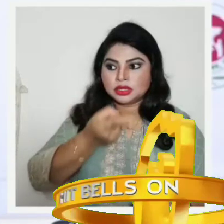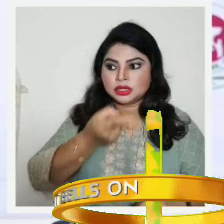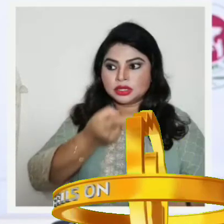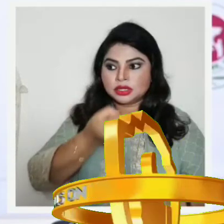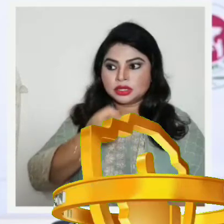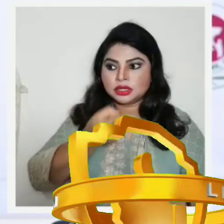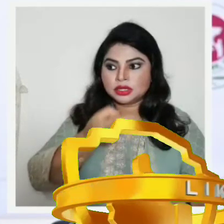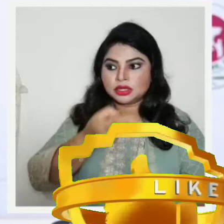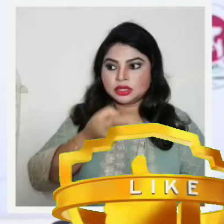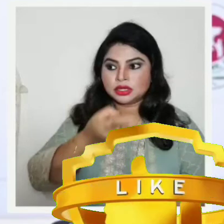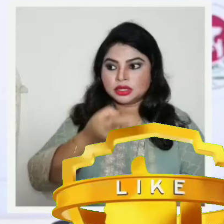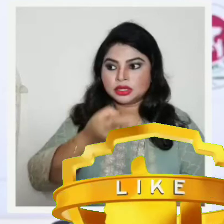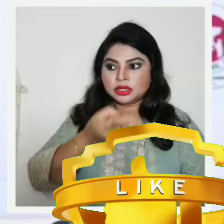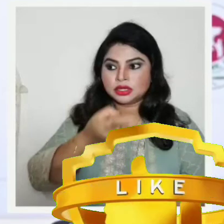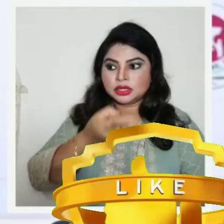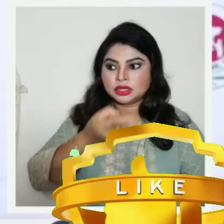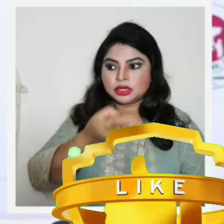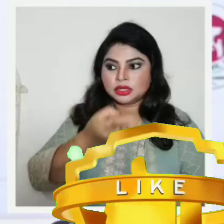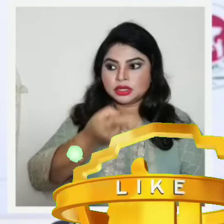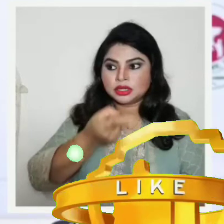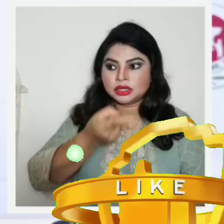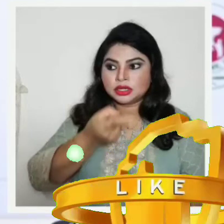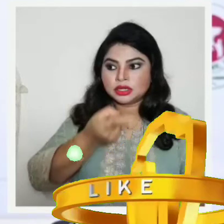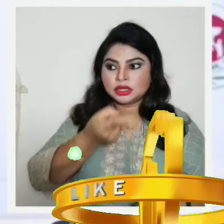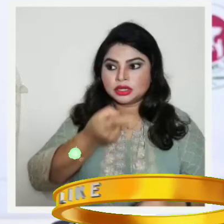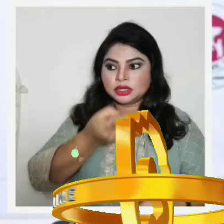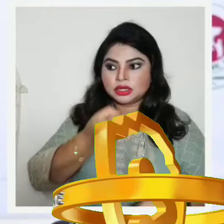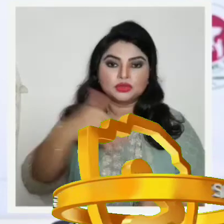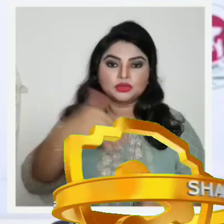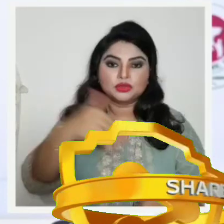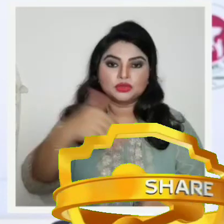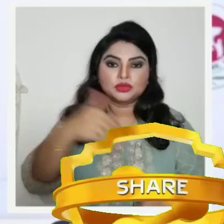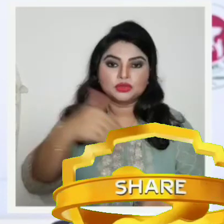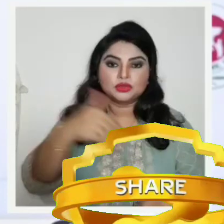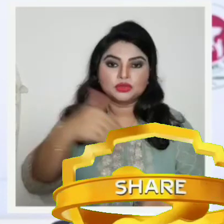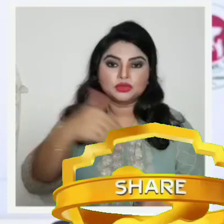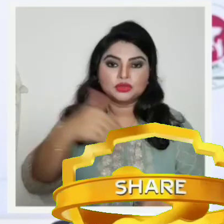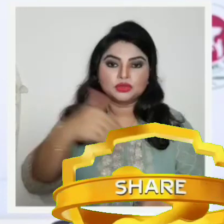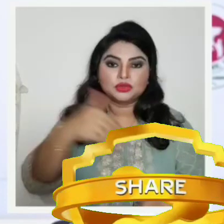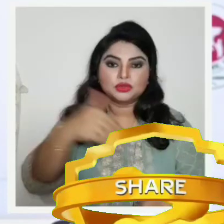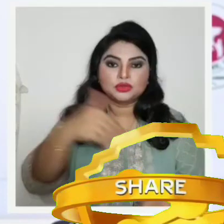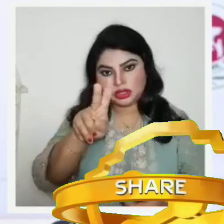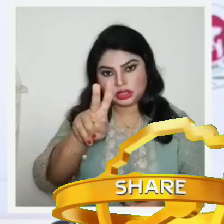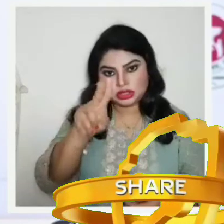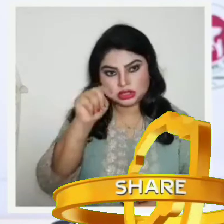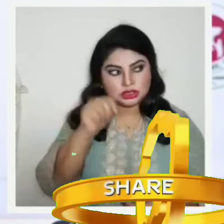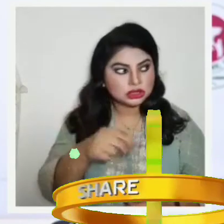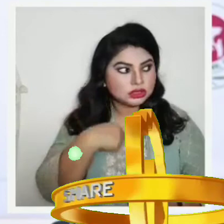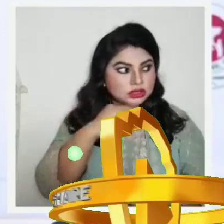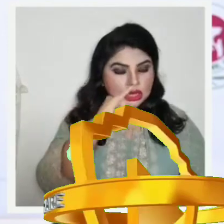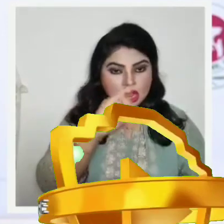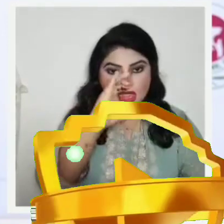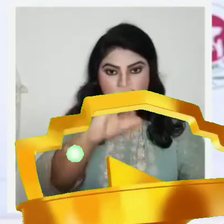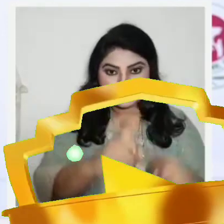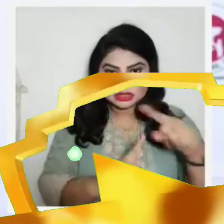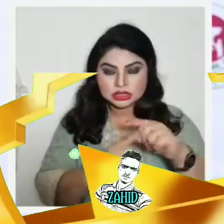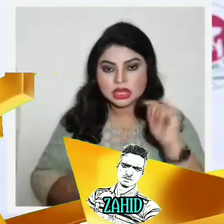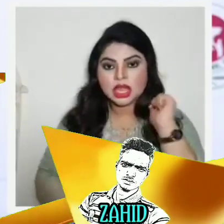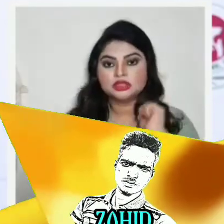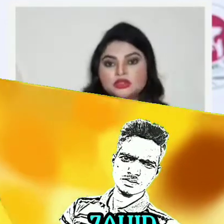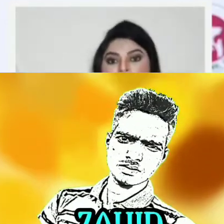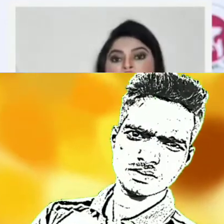ঢাকা মহানগরীর আইসিইউ শয্যা সংখ্যা 301টি। চট্টগ্রাম মহানগরীতে সাধারণ শয্যায় রোগী ভর্তি আছেন